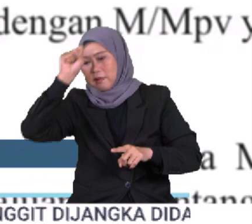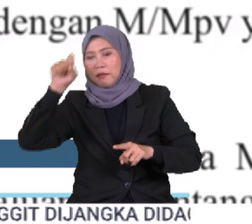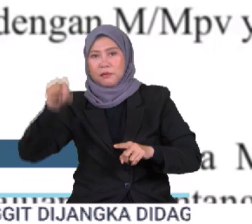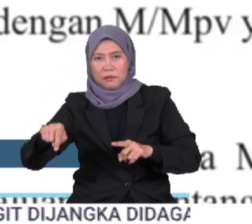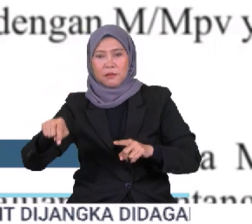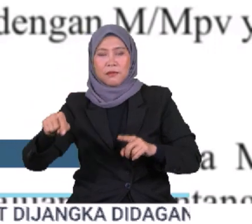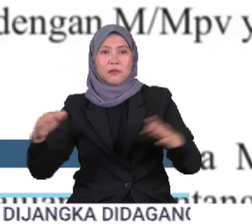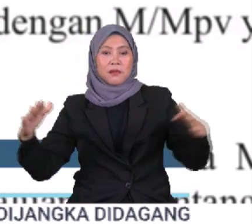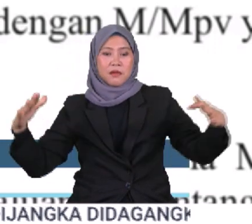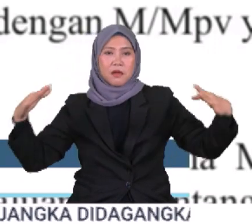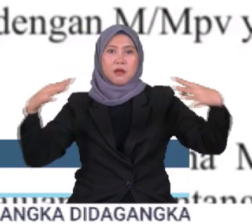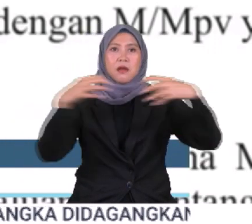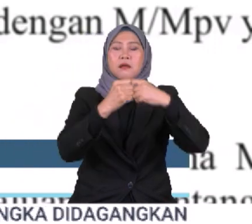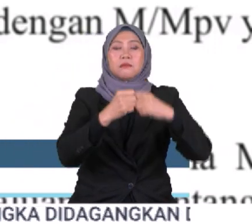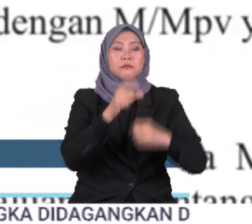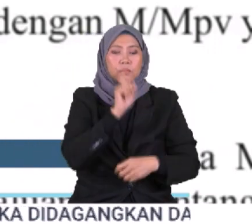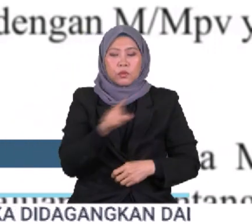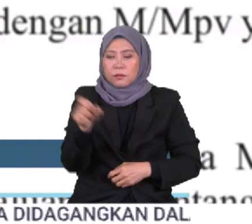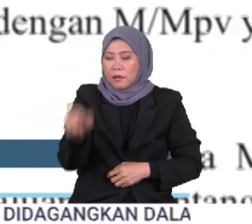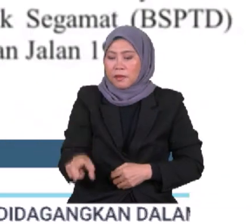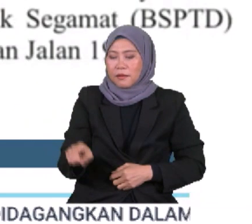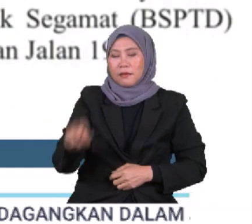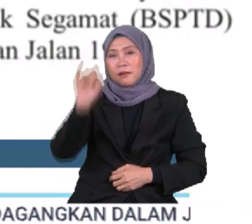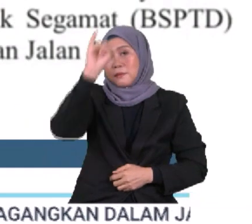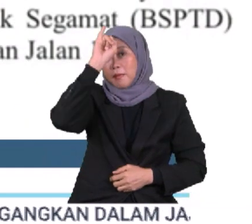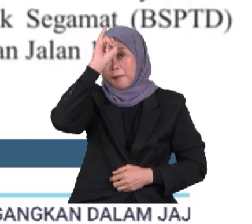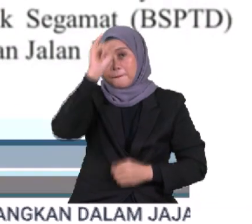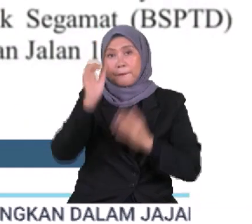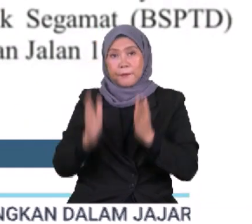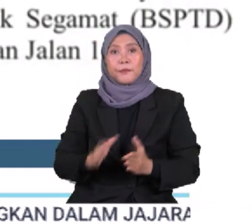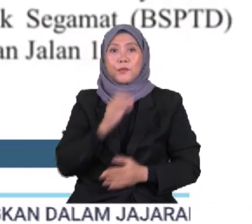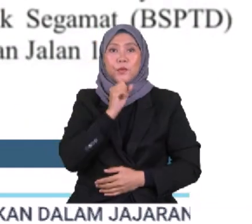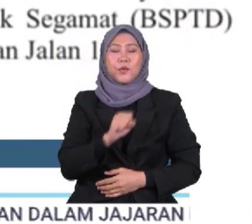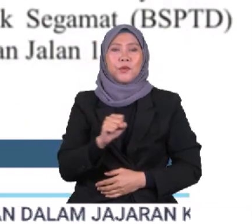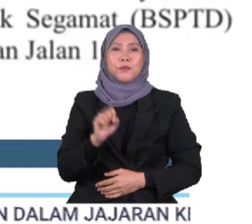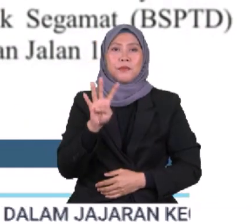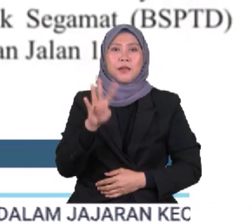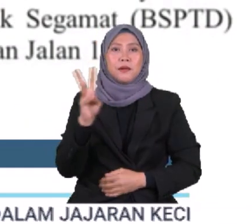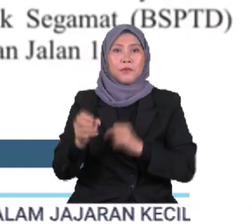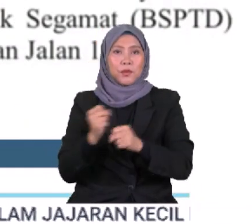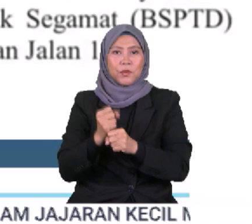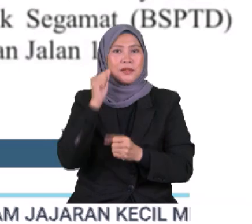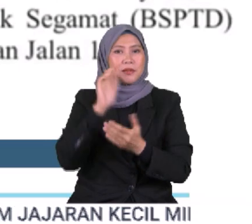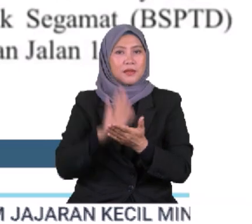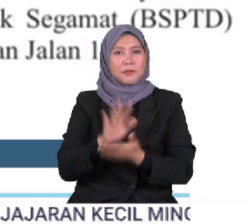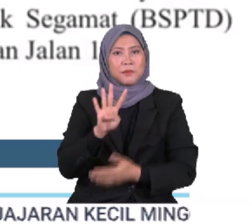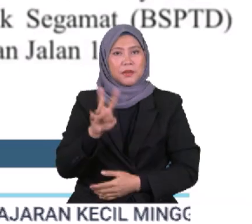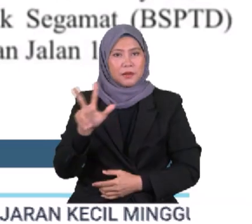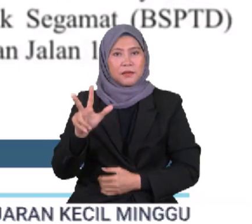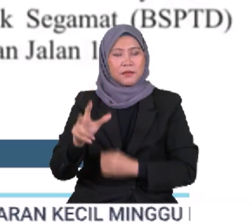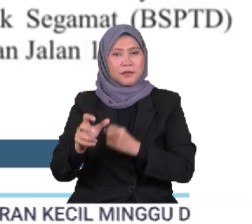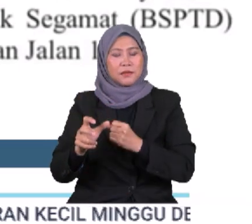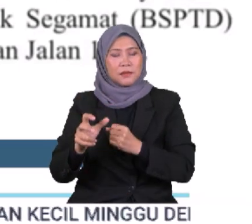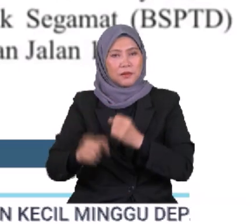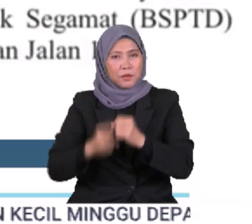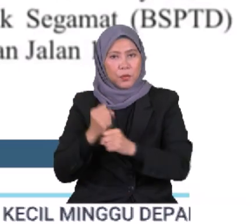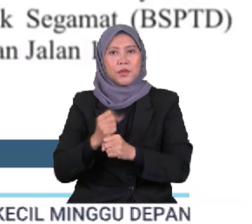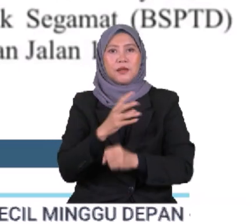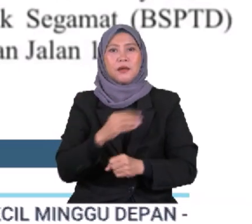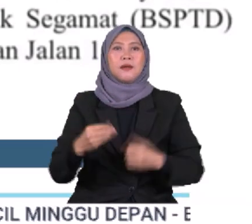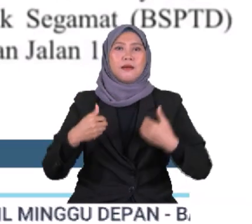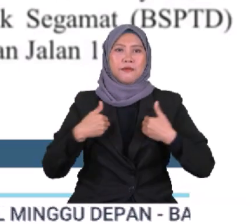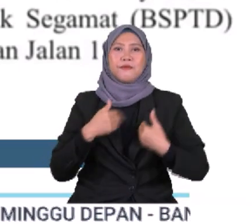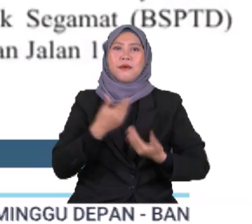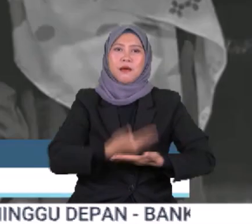mangsa merupakan imam yang bertugas diskamat berusia 46 tahun istrinya 43 tahun serta 4 anak mereka berusia